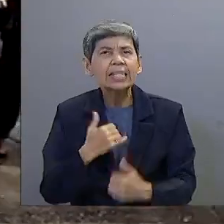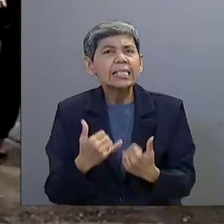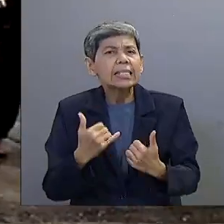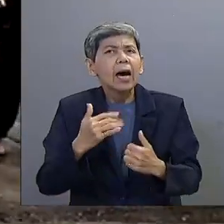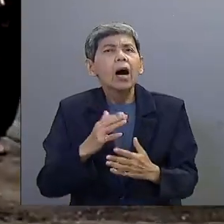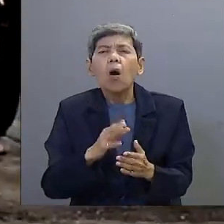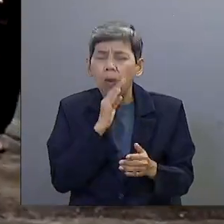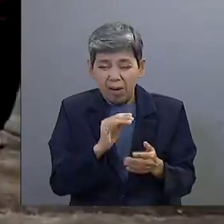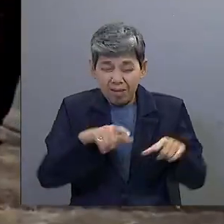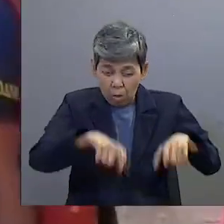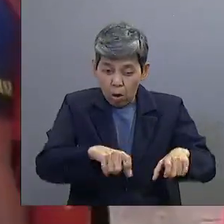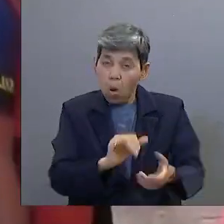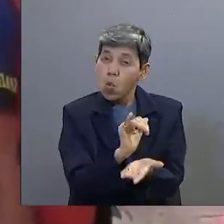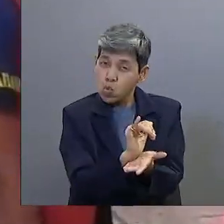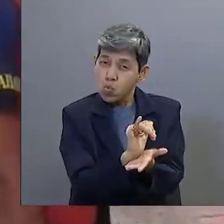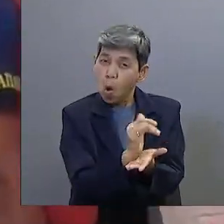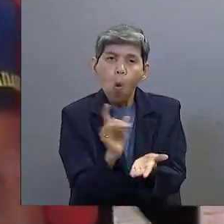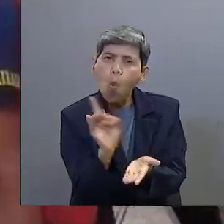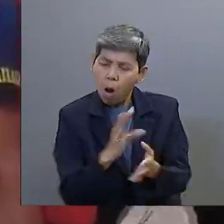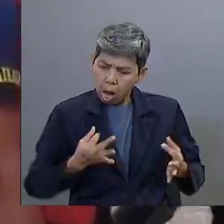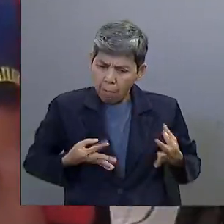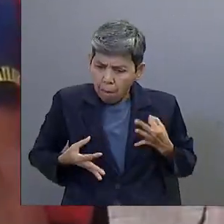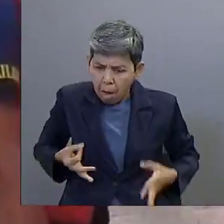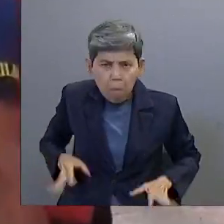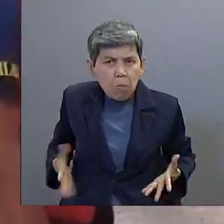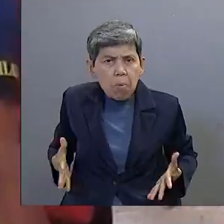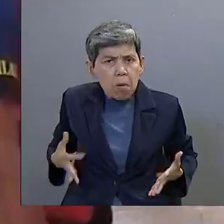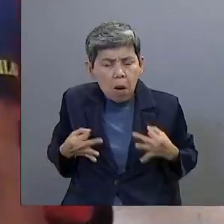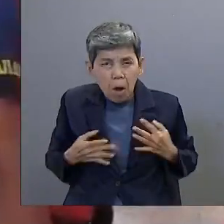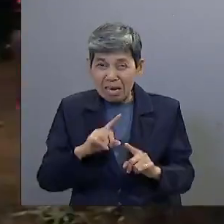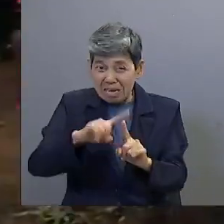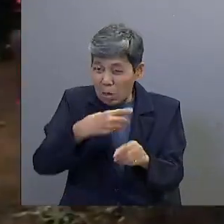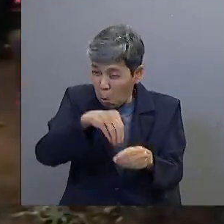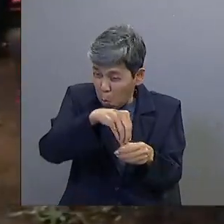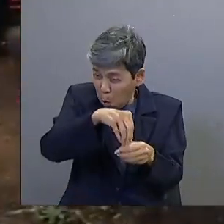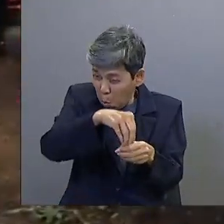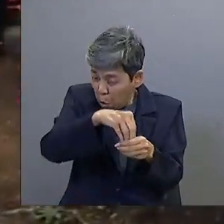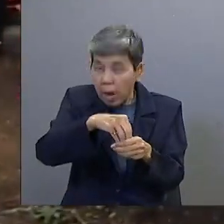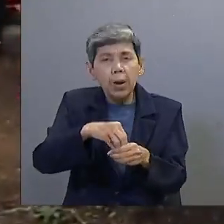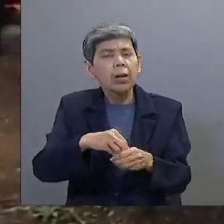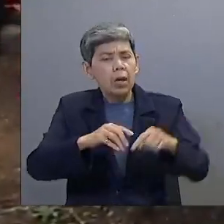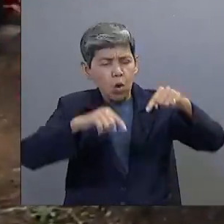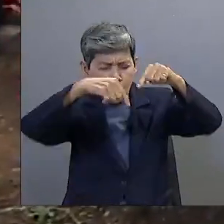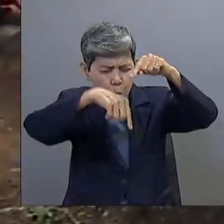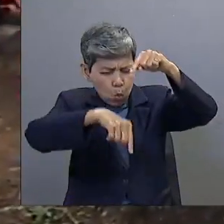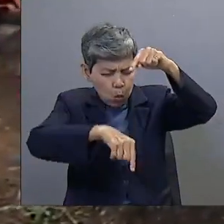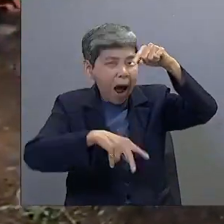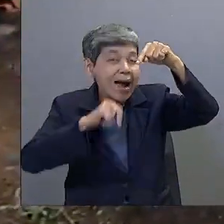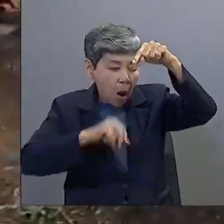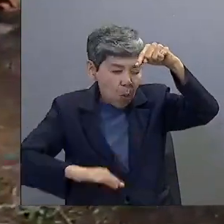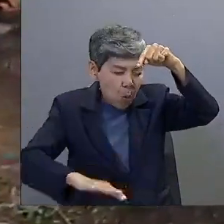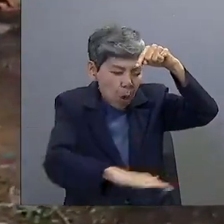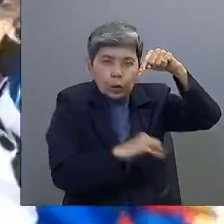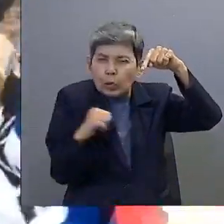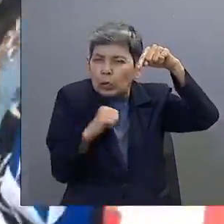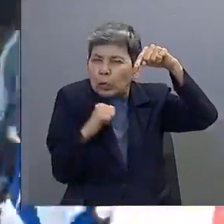ถ้าร่างที่ยังคงสภาพอยู่ได้แม้ว่าจะจมน้ำมาเกือบ 1เดือนนั้นเนื่องจากว่าสภาพอากาศใต้น้ำเนี่ยค่อน